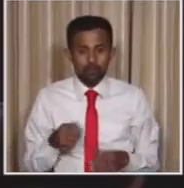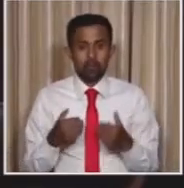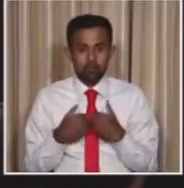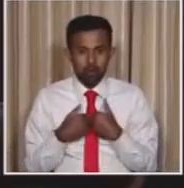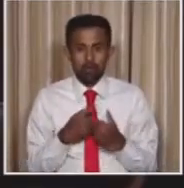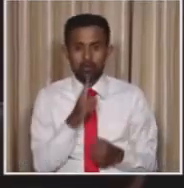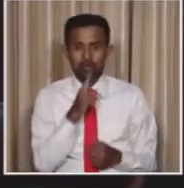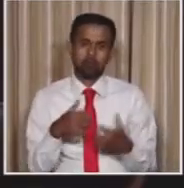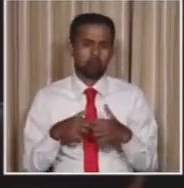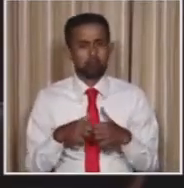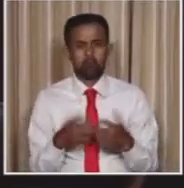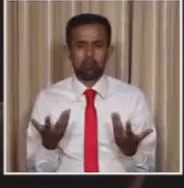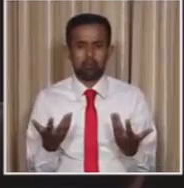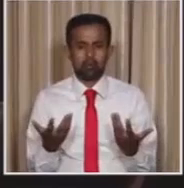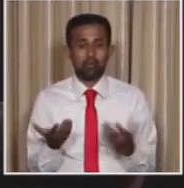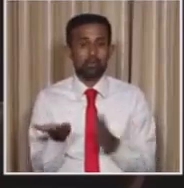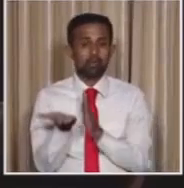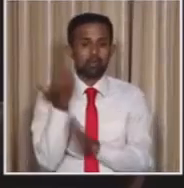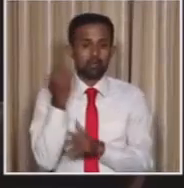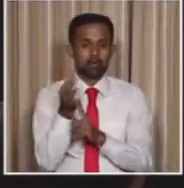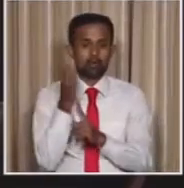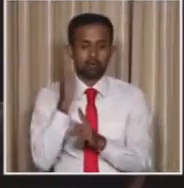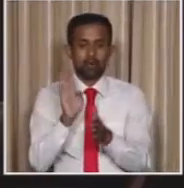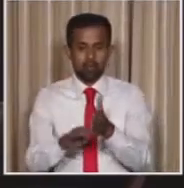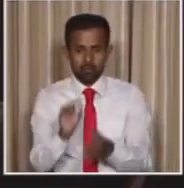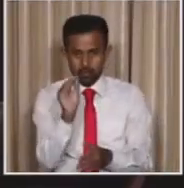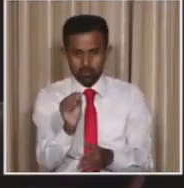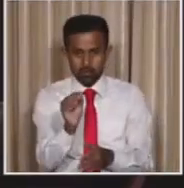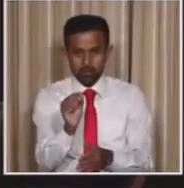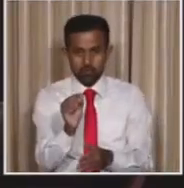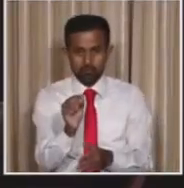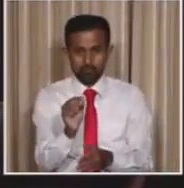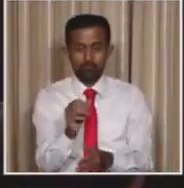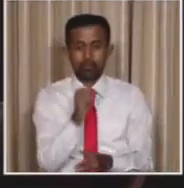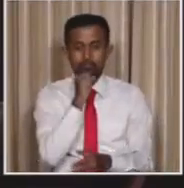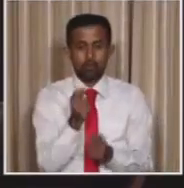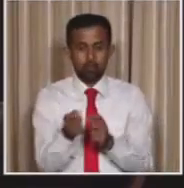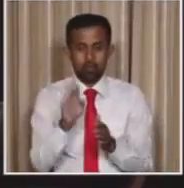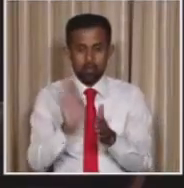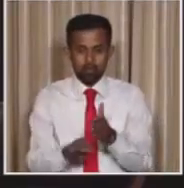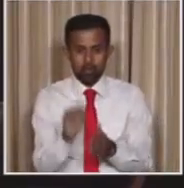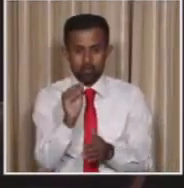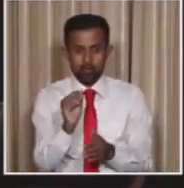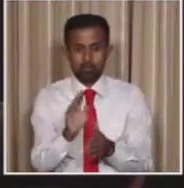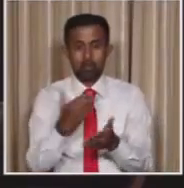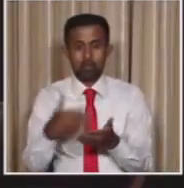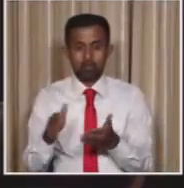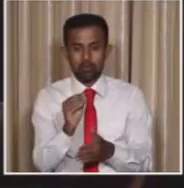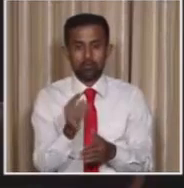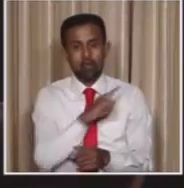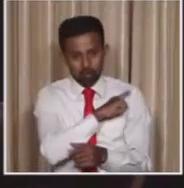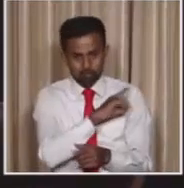කියනවා කමක් නැහැ. ඊටපු ජනාධිපතිවරුන්ගේ කපනවනම් ඈ විශ්‍රාමයේදී කපනවනම් ඒවා හැයින් කරනවනම්